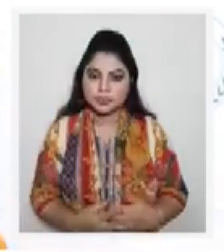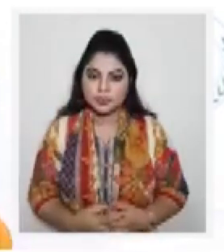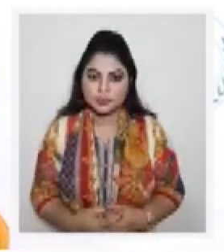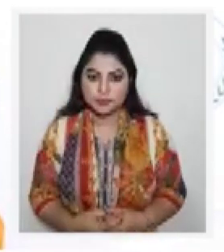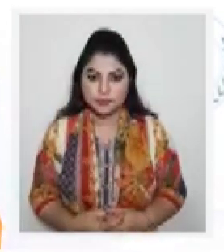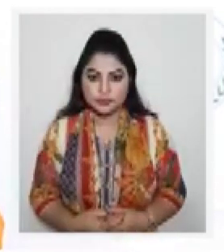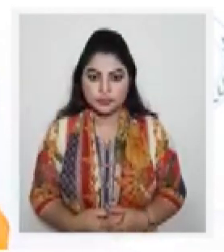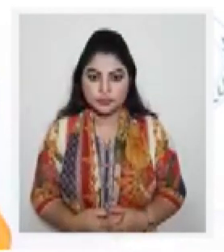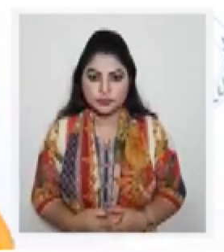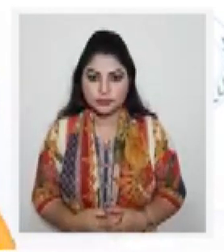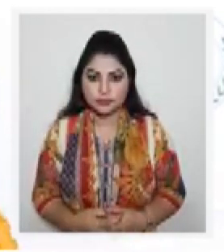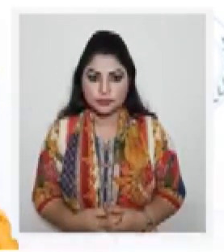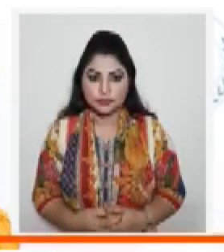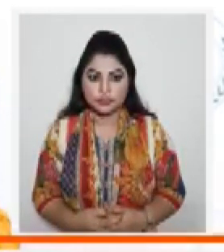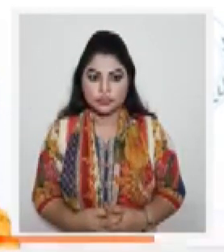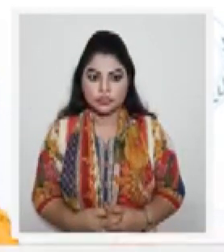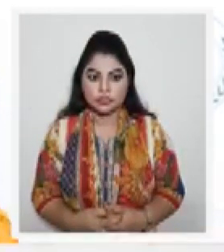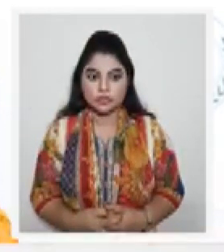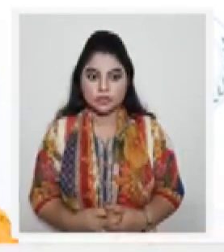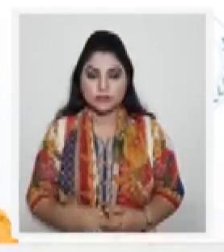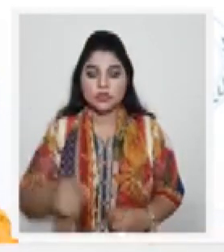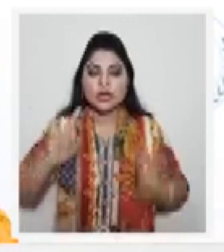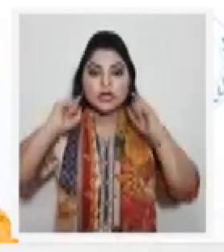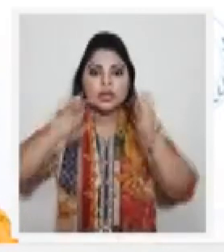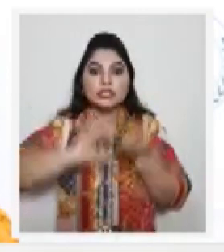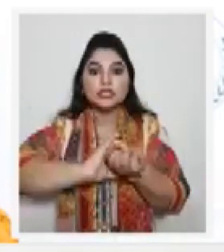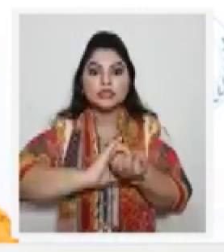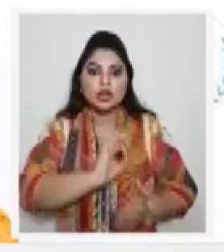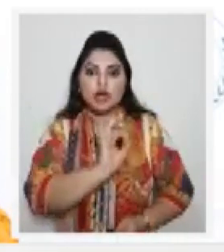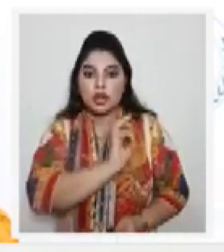তথ্য পরিবেশনের আগে একটি বিষয় আপনাদের দৃষ্টি আকর্ষণ করতে চাই।